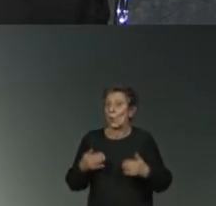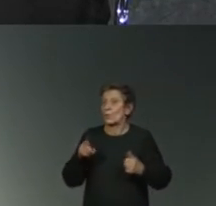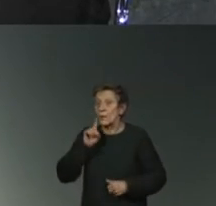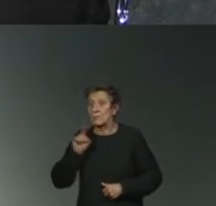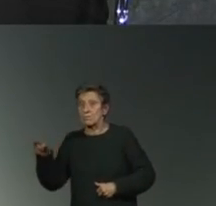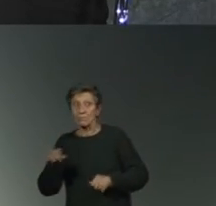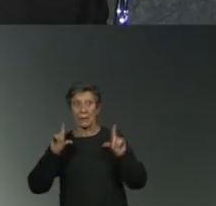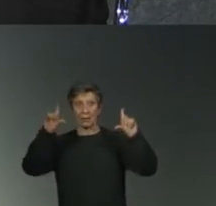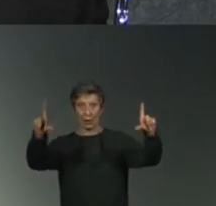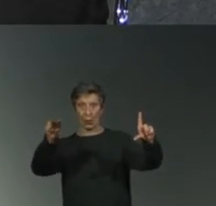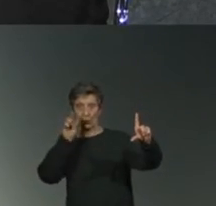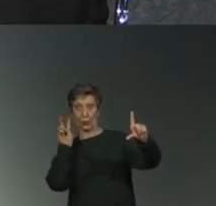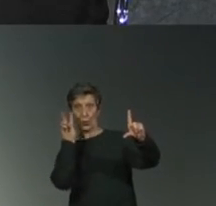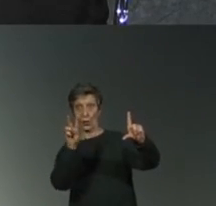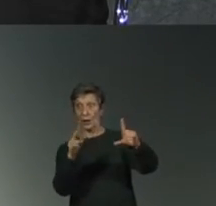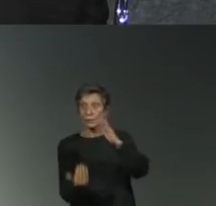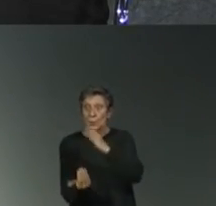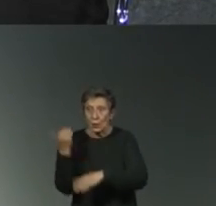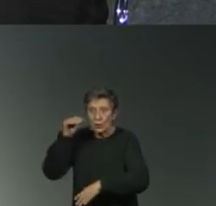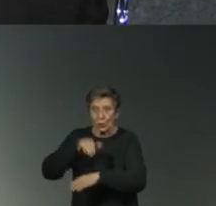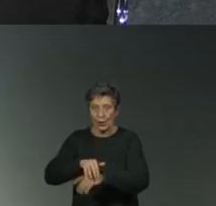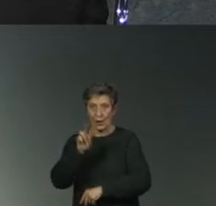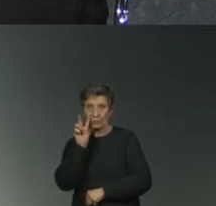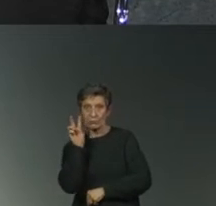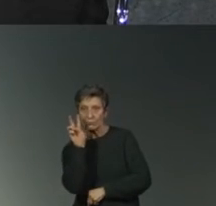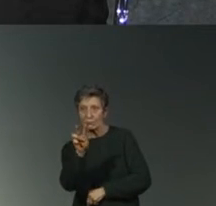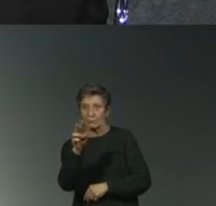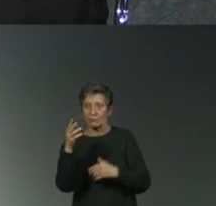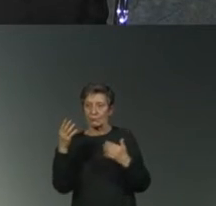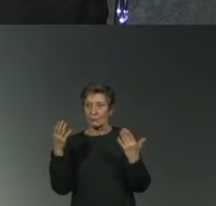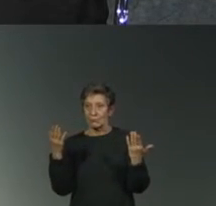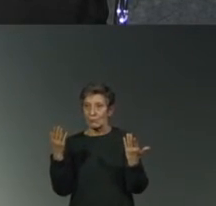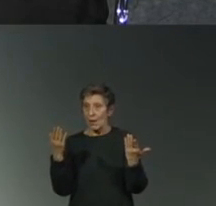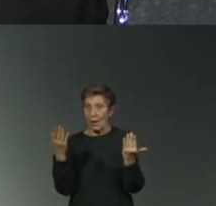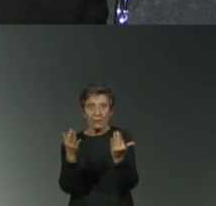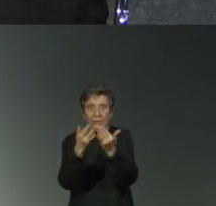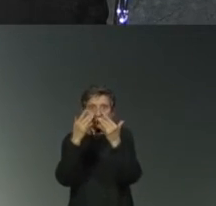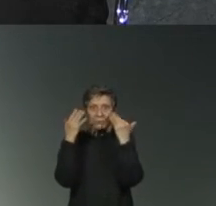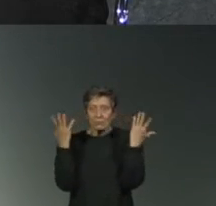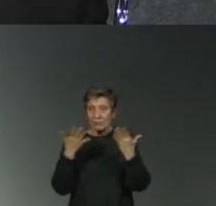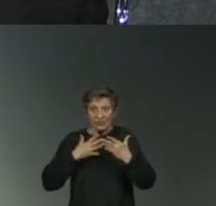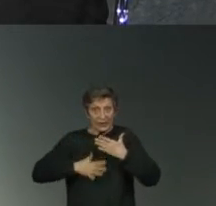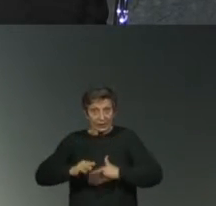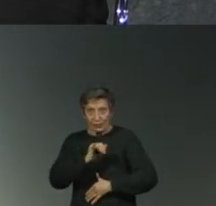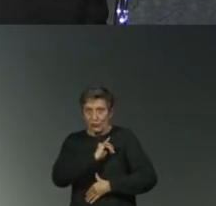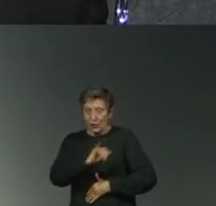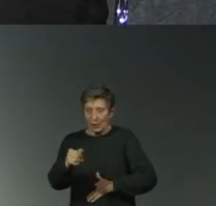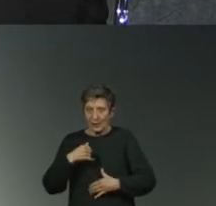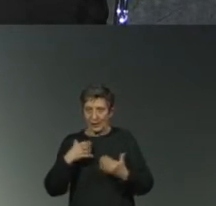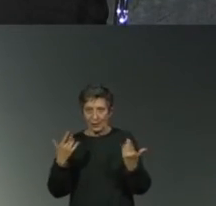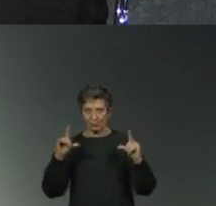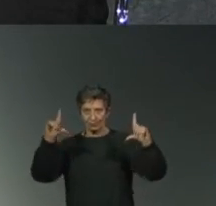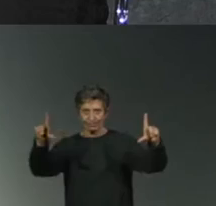tableau toute la journée, sans lassitude, pour essayer de comprendre ce qu'il a à lui